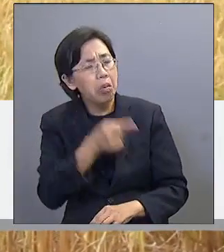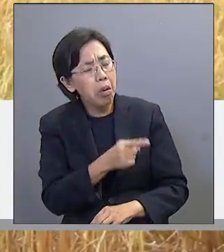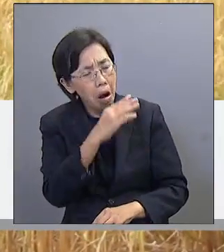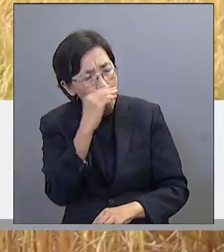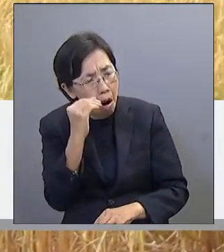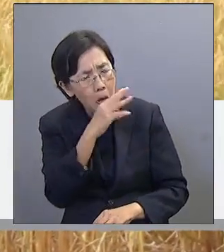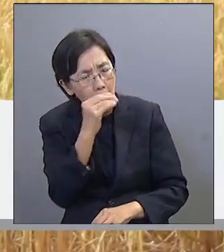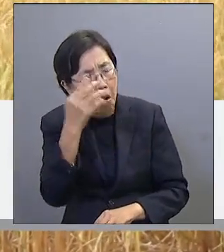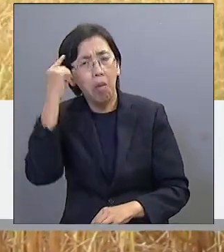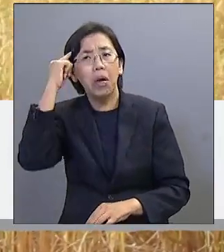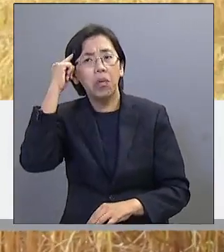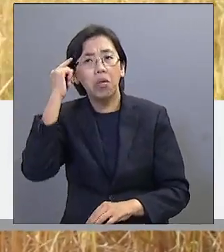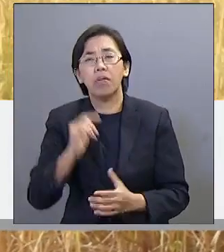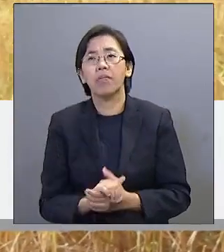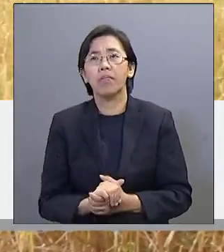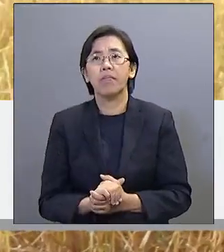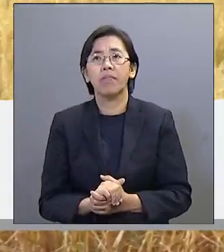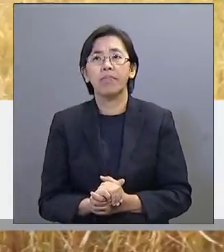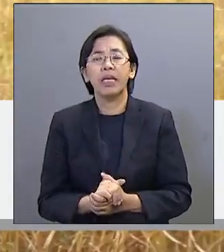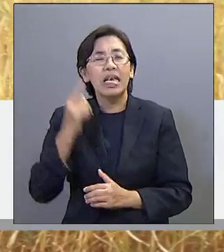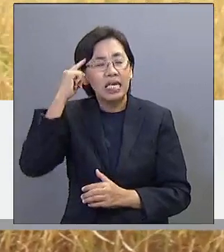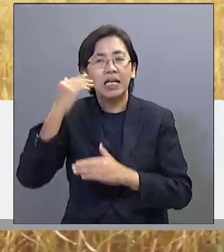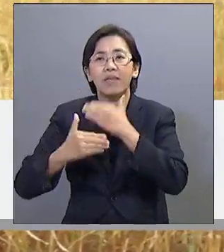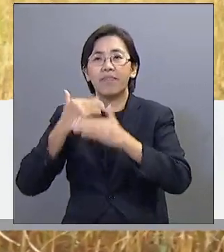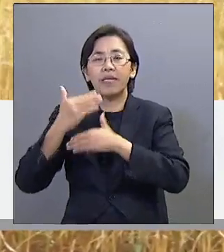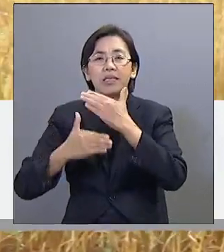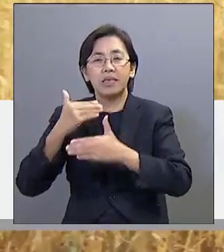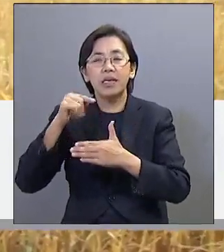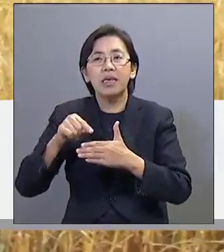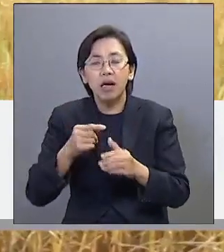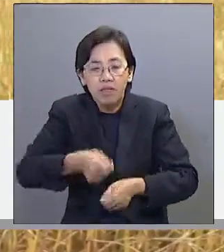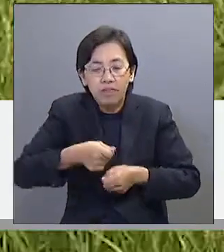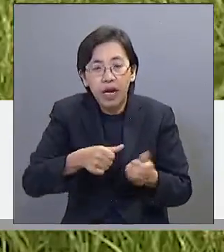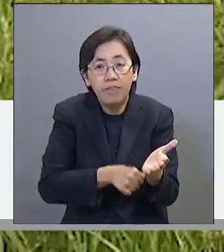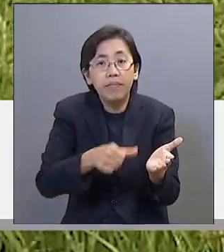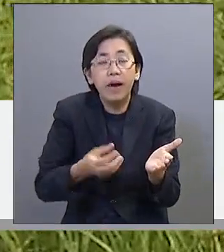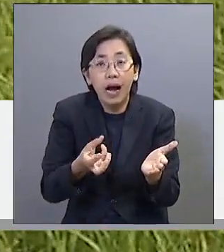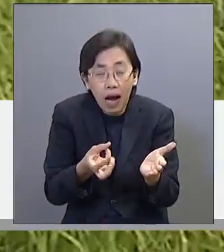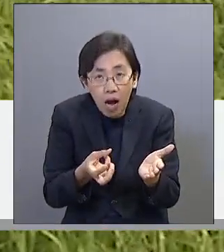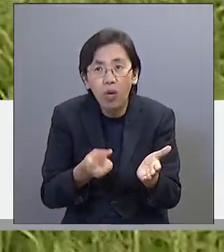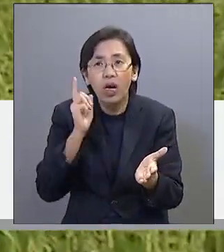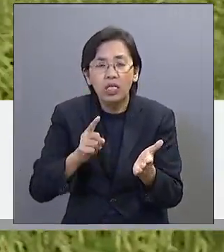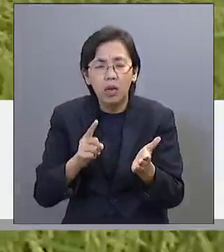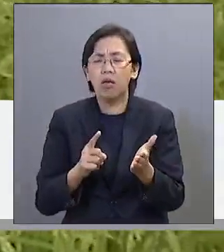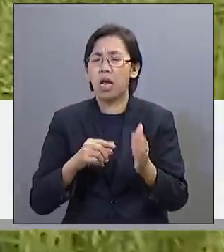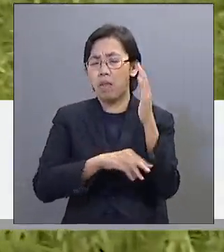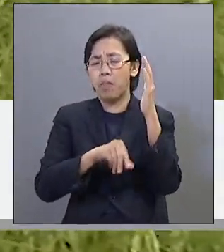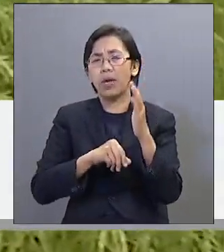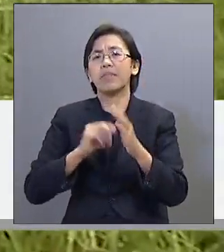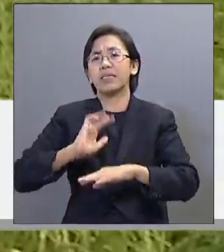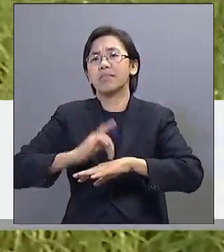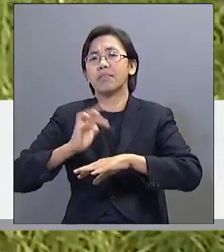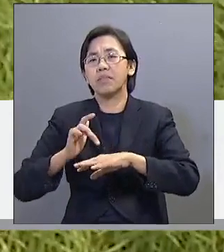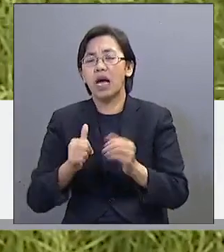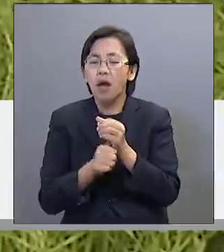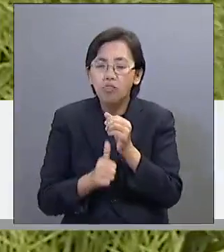หอมมากน้อยเพียงใดจากนั้นก็ค่อยพัฒนาพัฒนาไปที่กระบวนการปลูกนะคะเน้นความเป็นอินทรีย์ซึ่งอย่างที่ดิฉันบอกว่าความเป็น